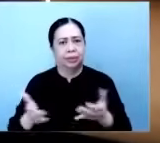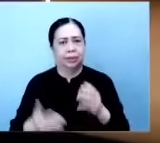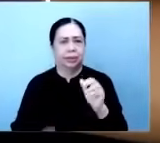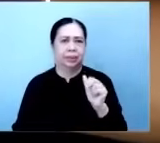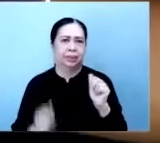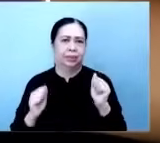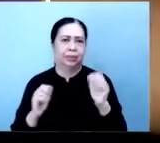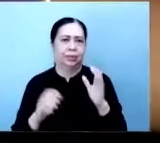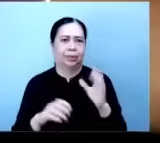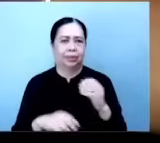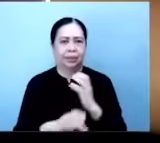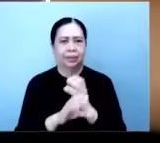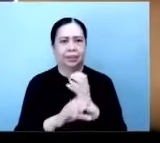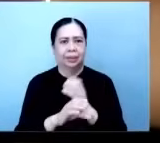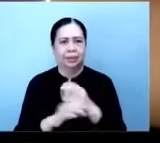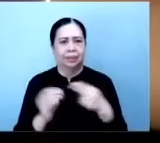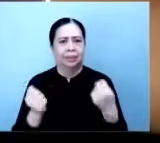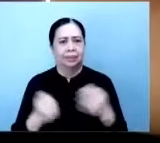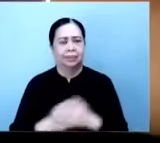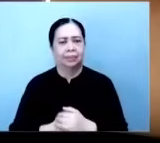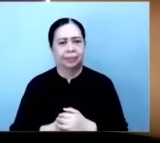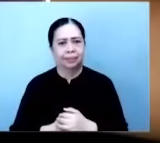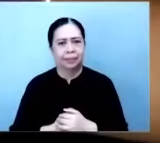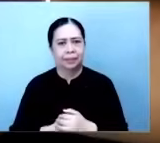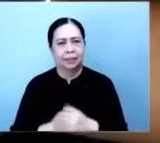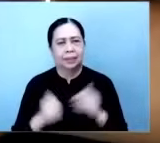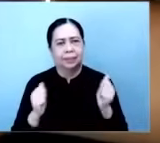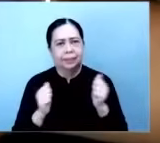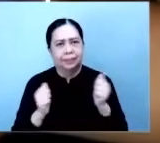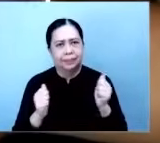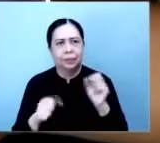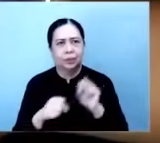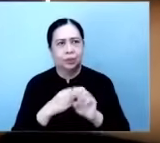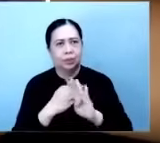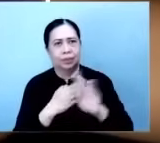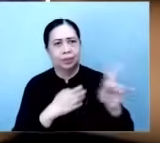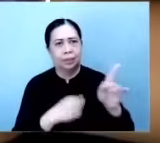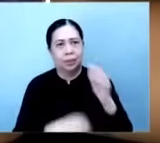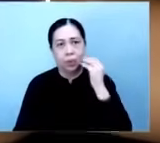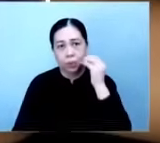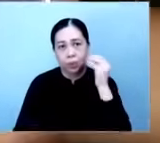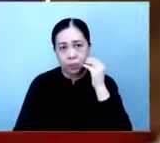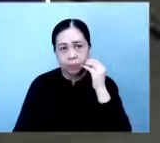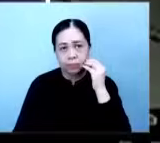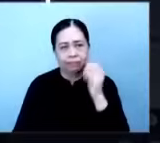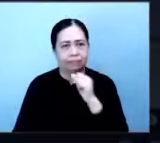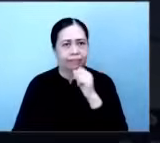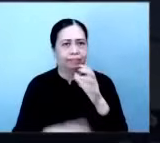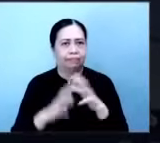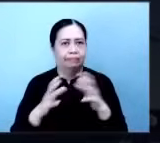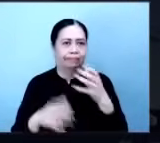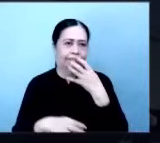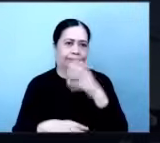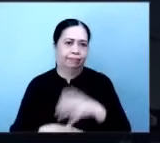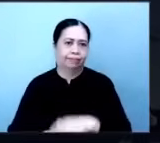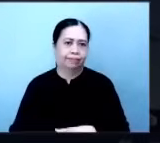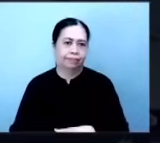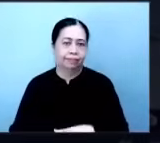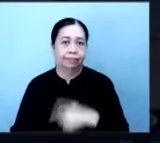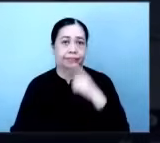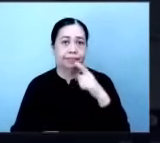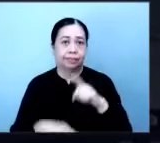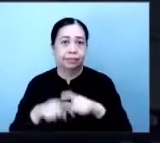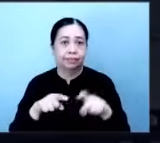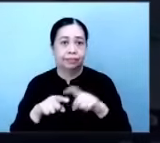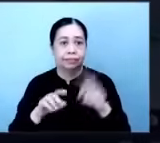kotse, nagre-recharge ng lamig para pagkapasok doon sa bahay, hindi na masyado mainit. Ayon sa Meralco,